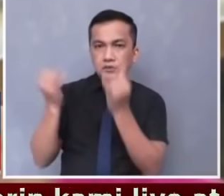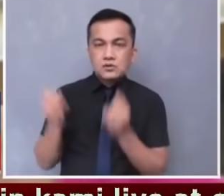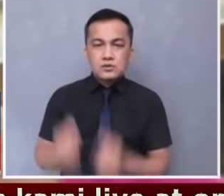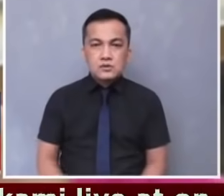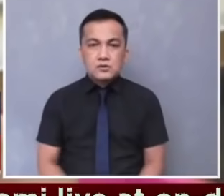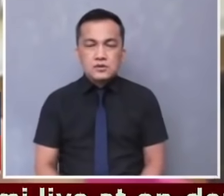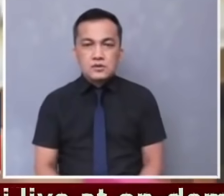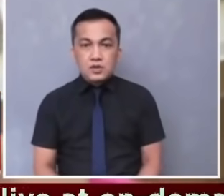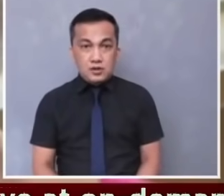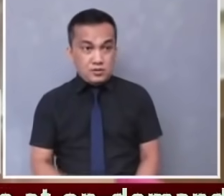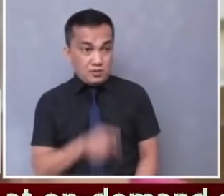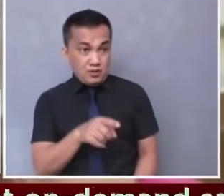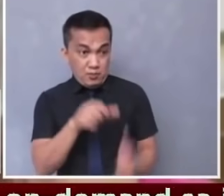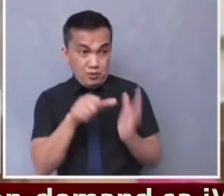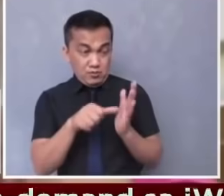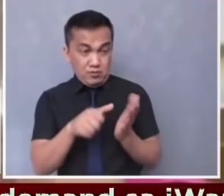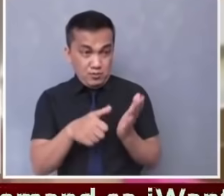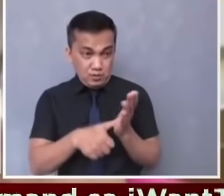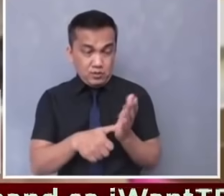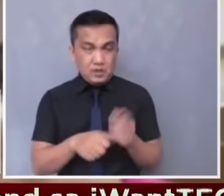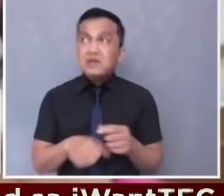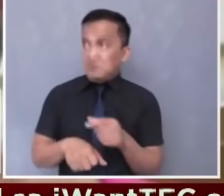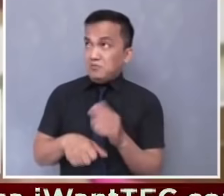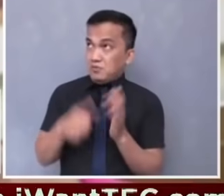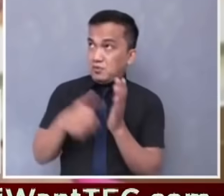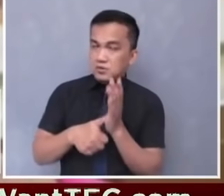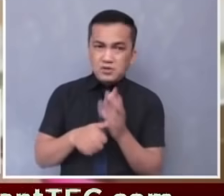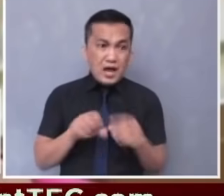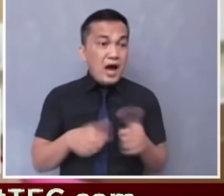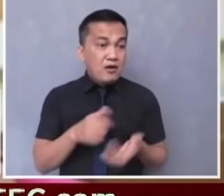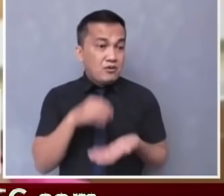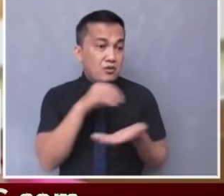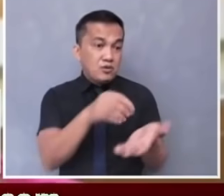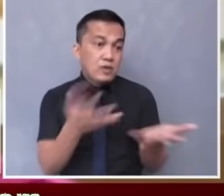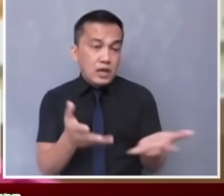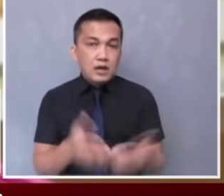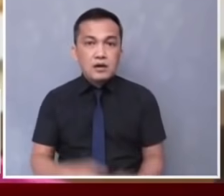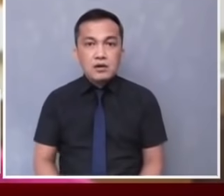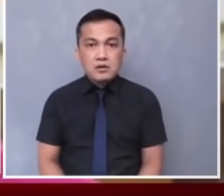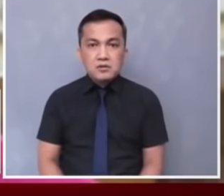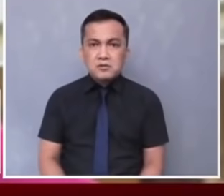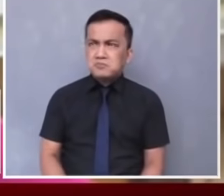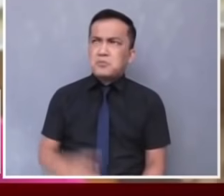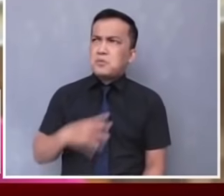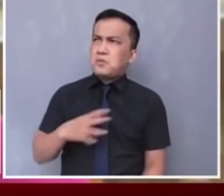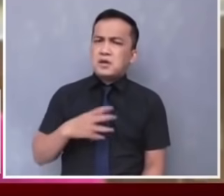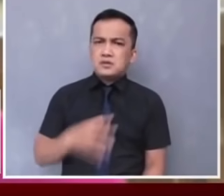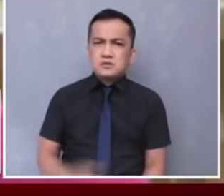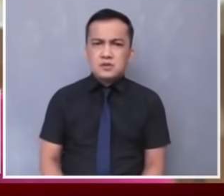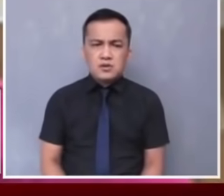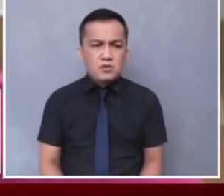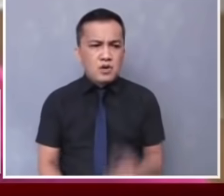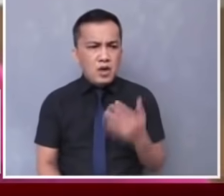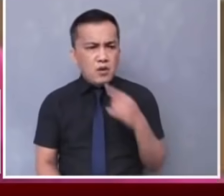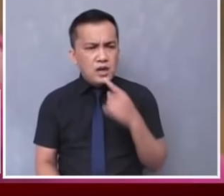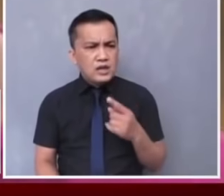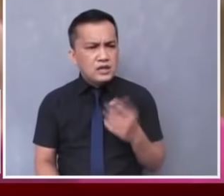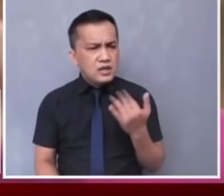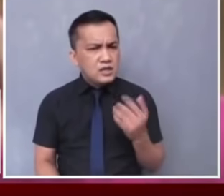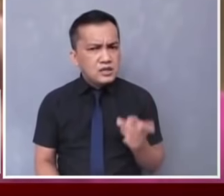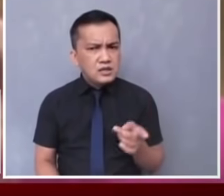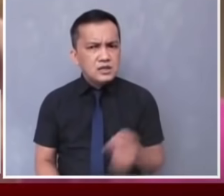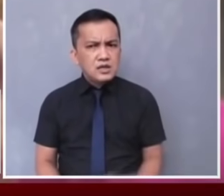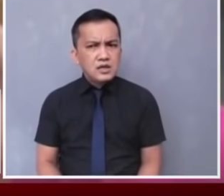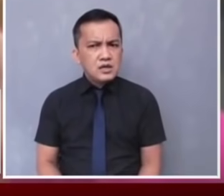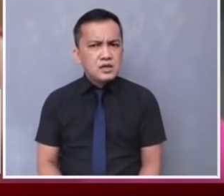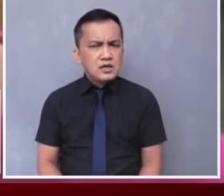niya siya. At talagang hindi kayo bigyan ng tulong. Hindi, kahit pa hindi niya. Eh bakit? Bakit siya? Mahal ko yan. Ha?